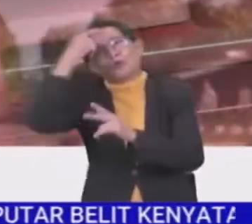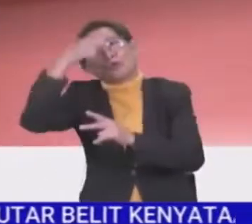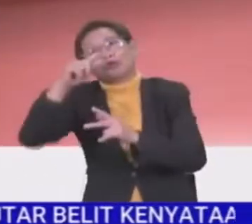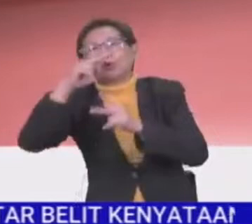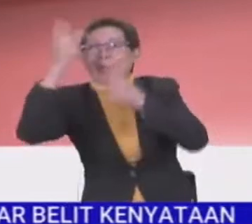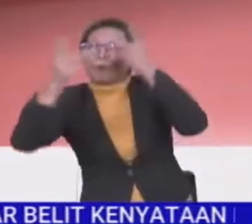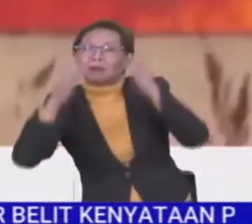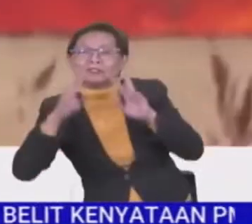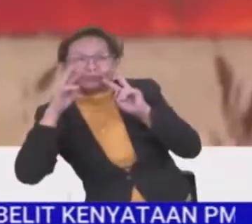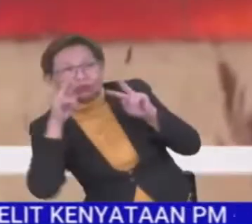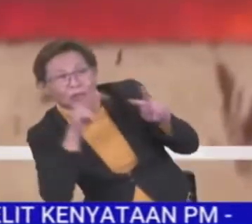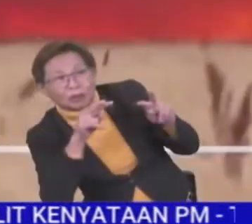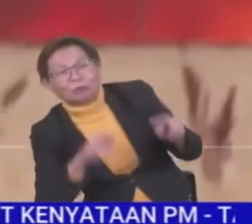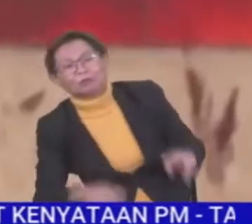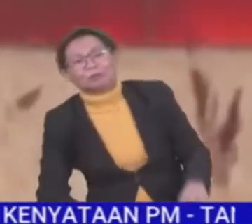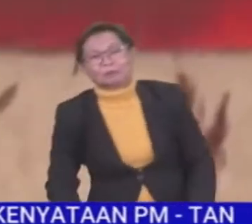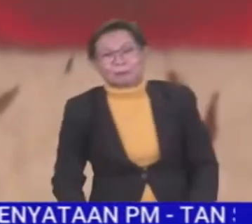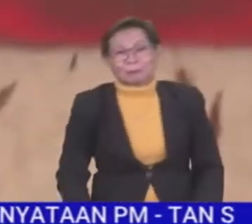pelancong.